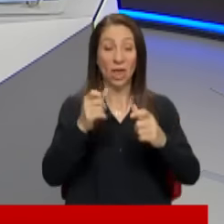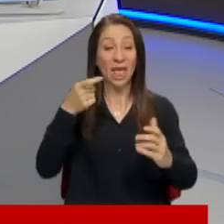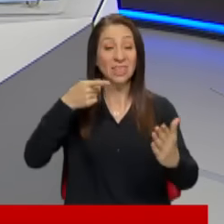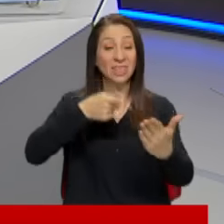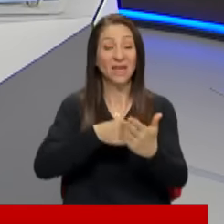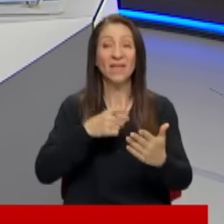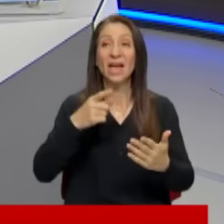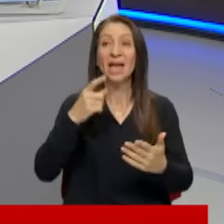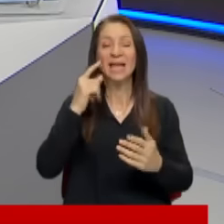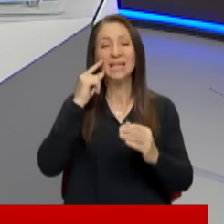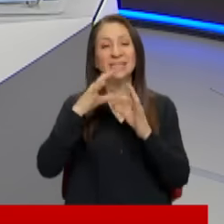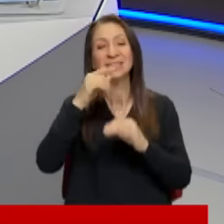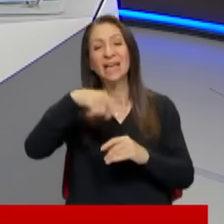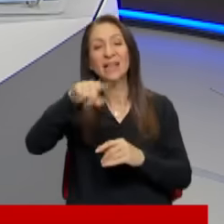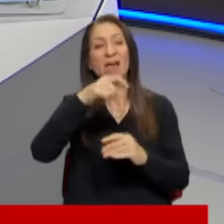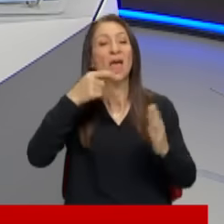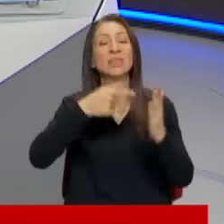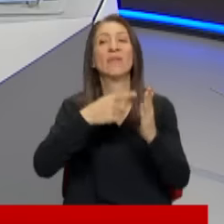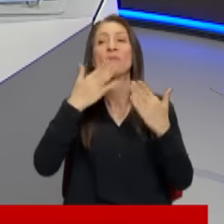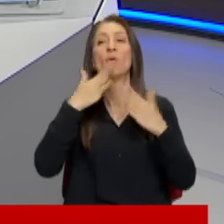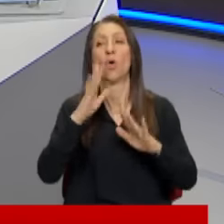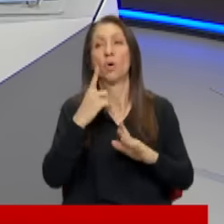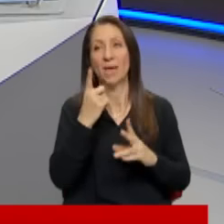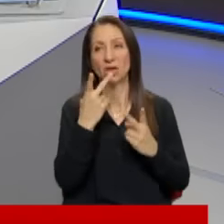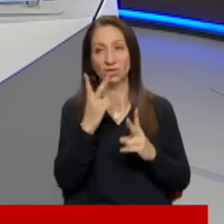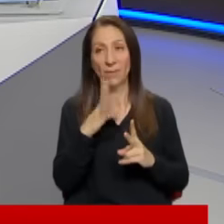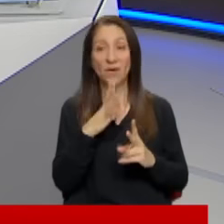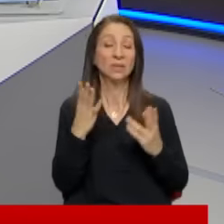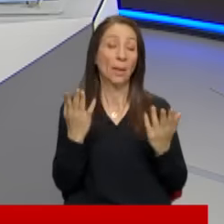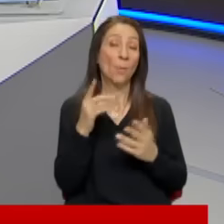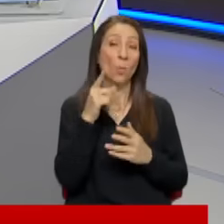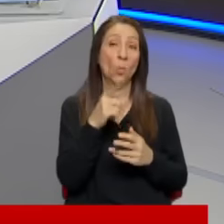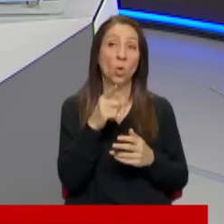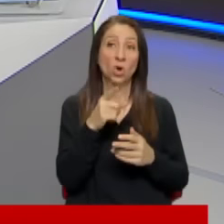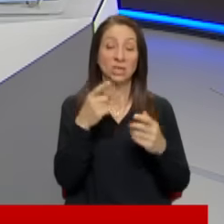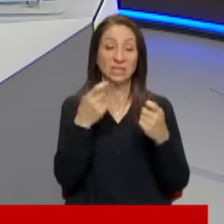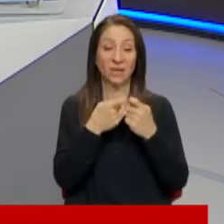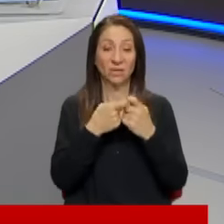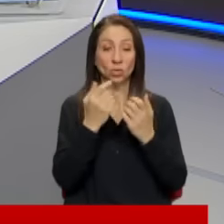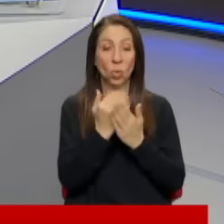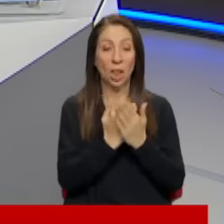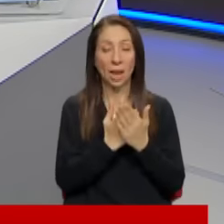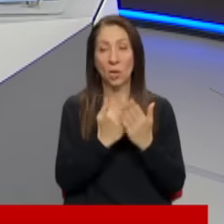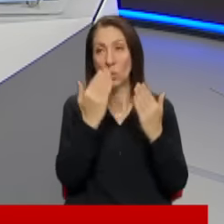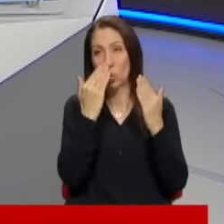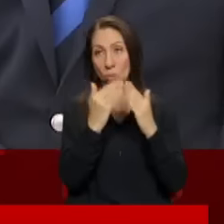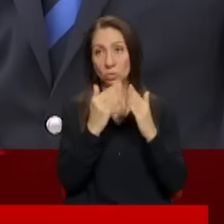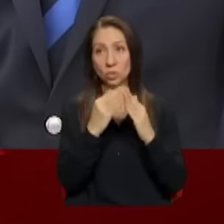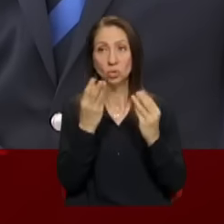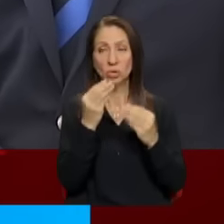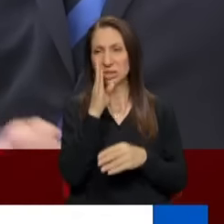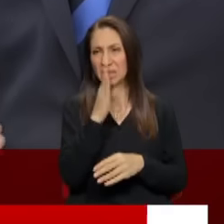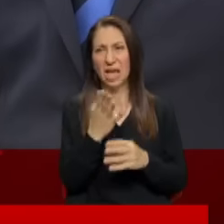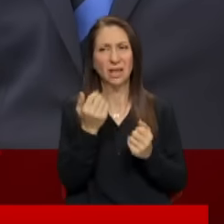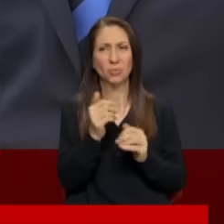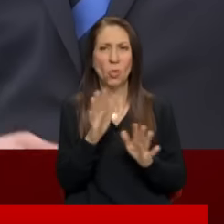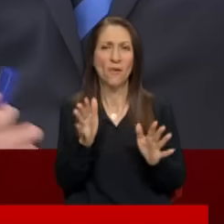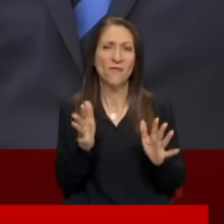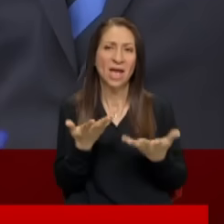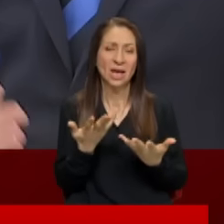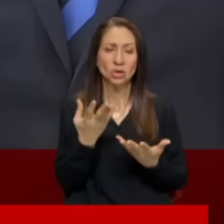aldı. Sivil yerleşim yerlerini hedef almadı diye bir açıklama var ama tabii bu savaş kurallarına uyması şu ortamda çok da ciddiye alınmıyor ya